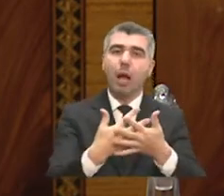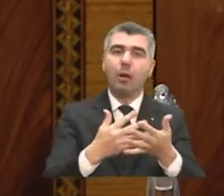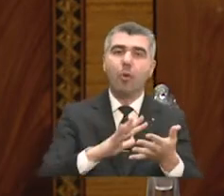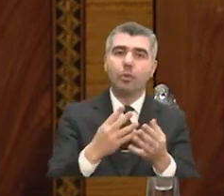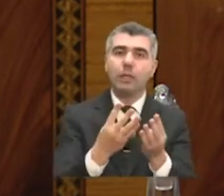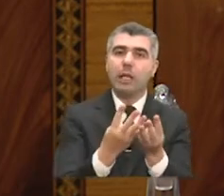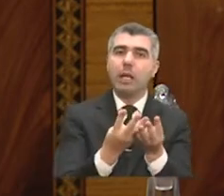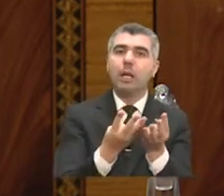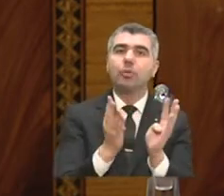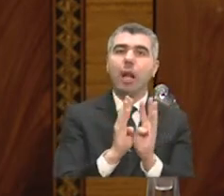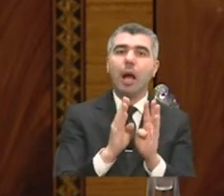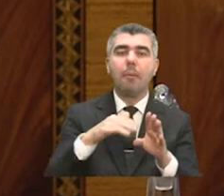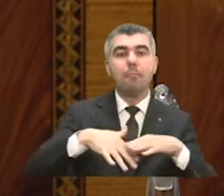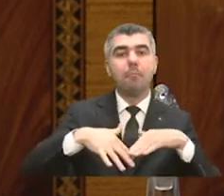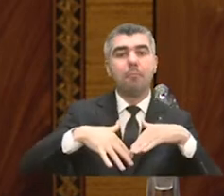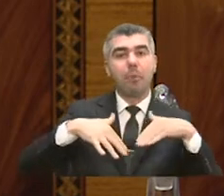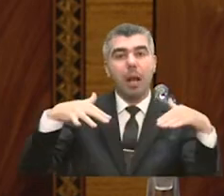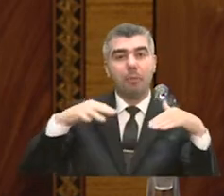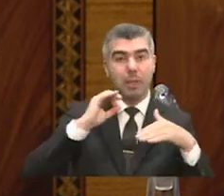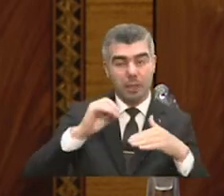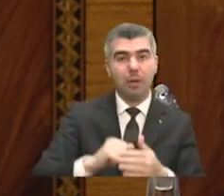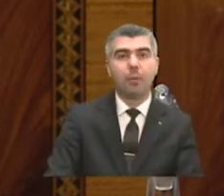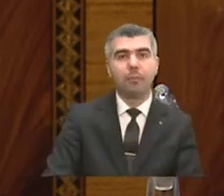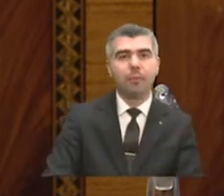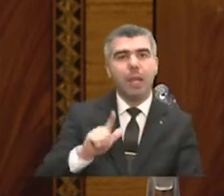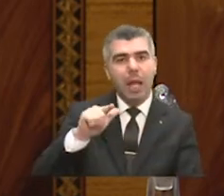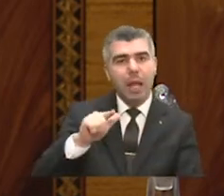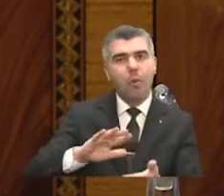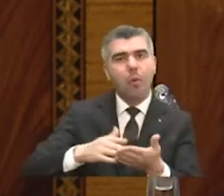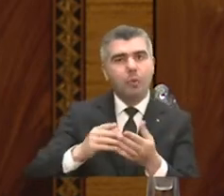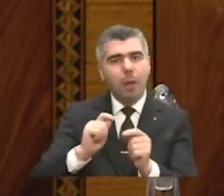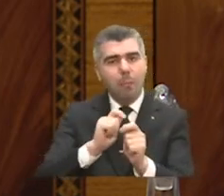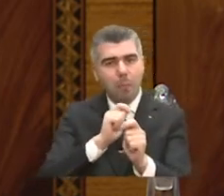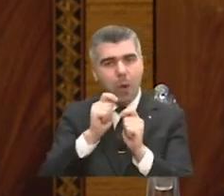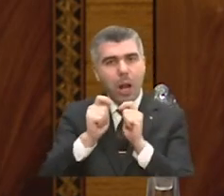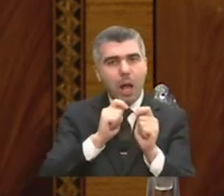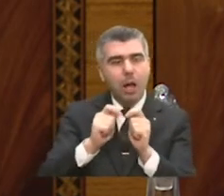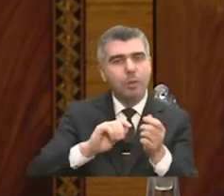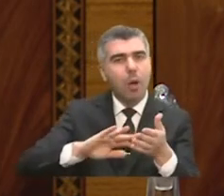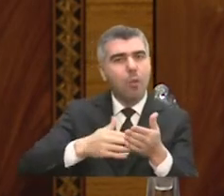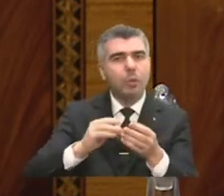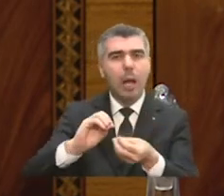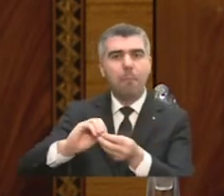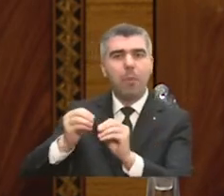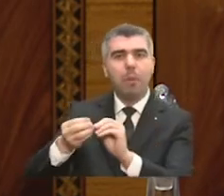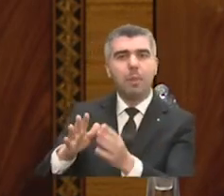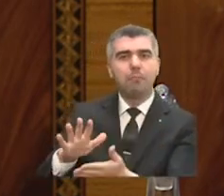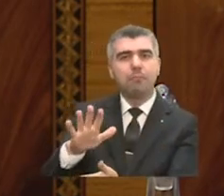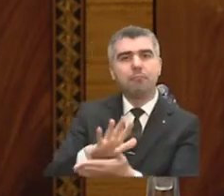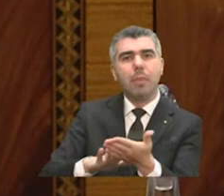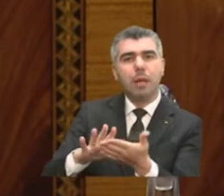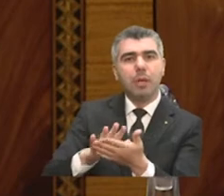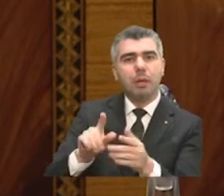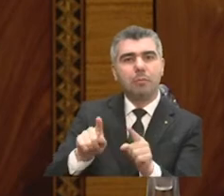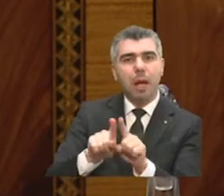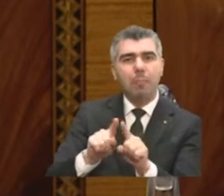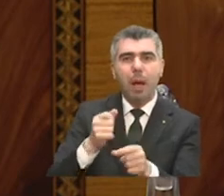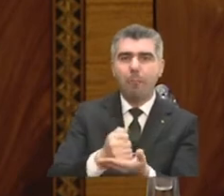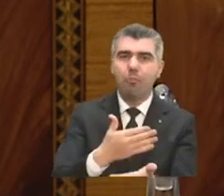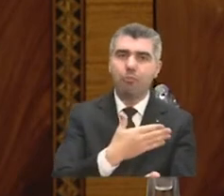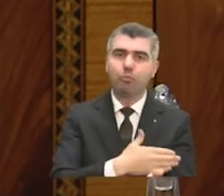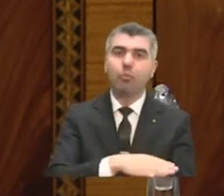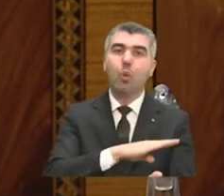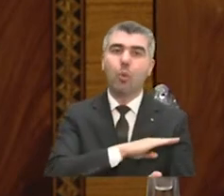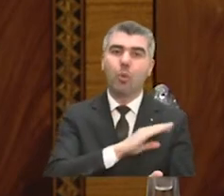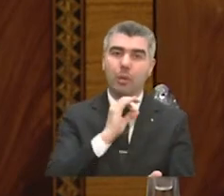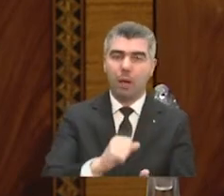avec nos partenaires. Nous avons justement un comité d'amitié qui est la place et le lieu